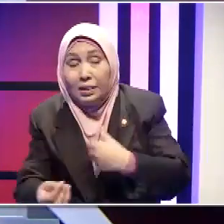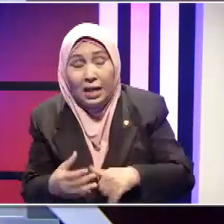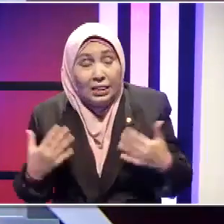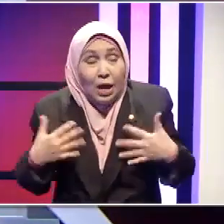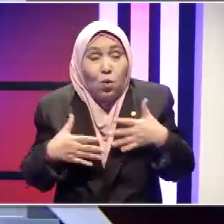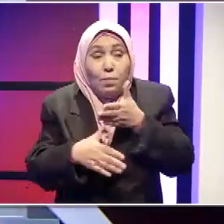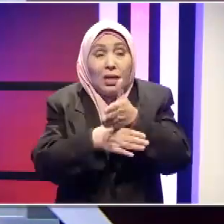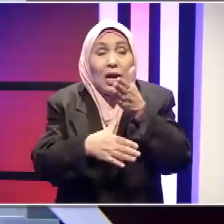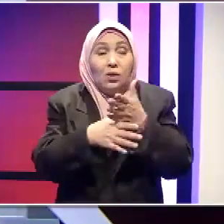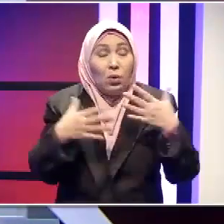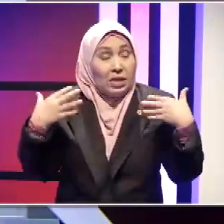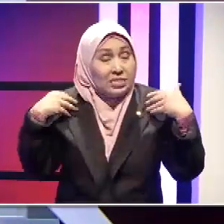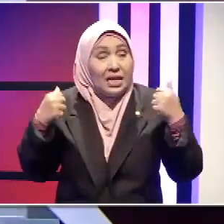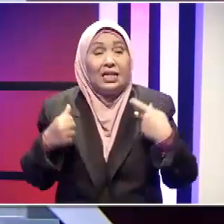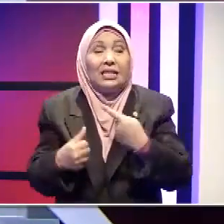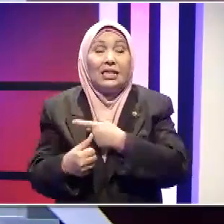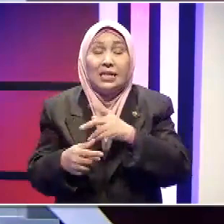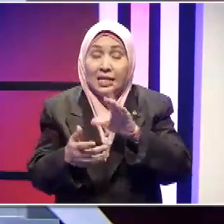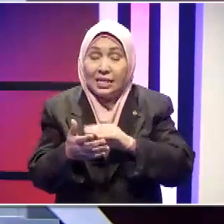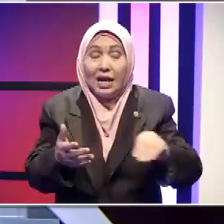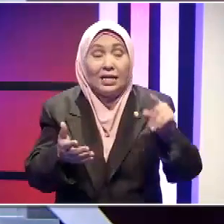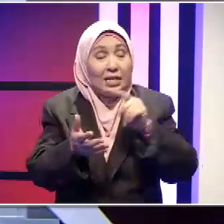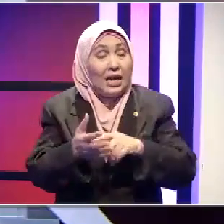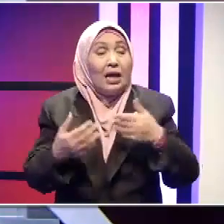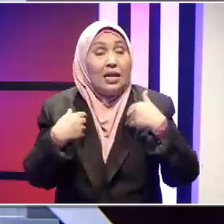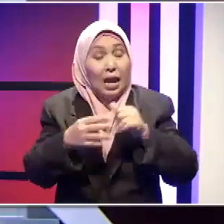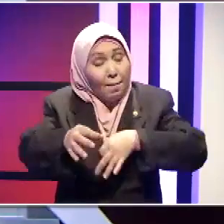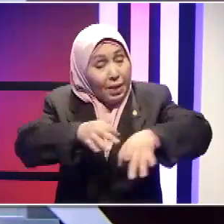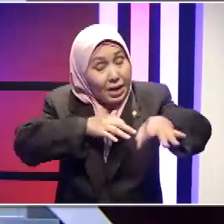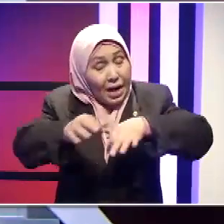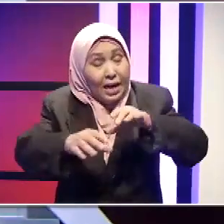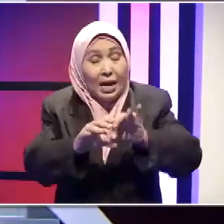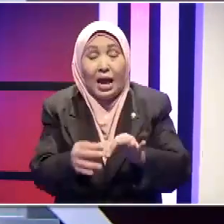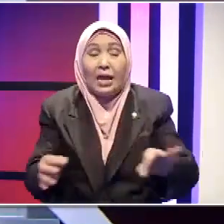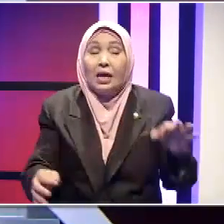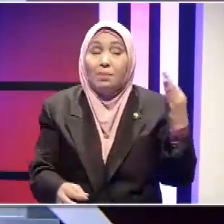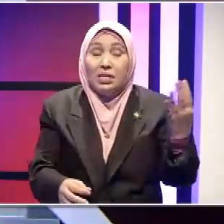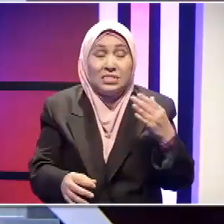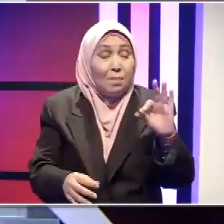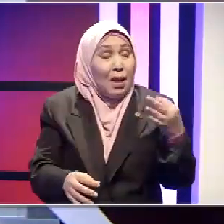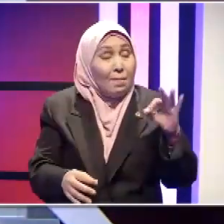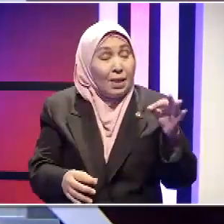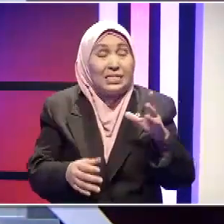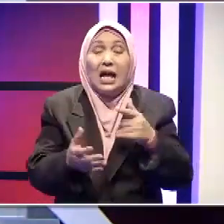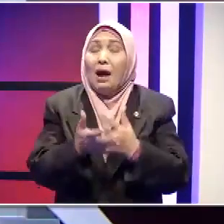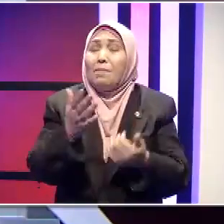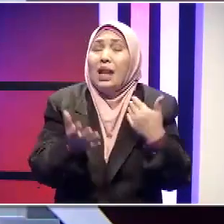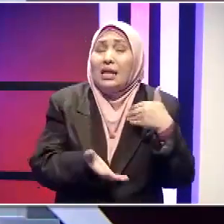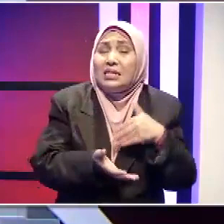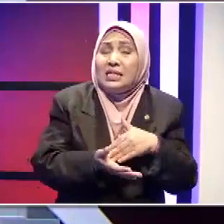mengganggu kepada kesehatan kita dan ini adalah penerangan dalam ayat yang ke-19 mahal Apalagi